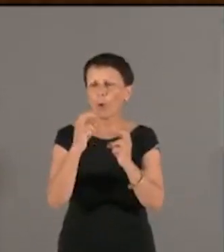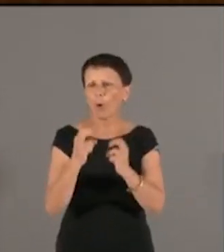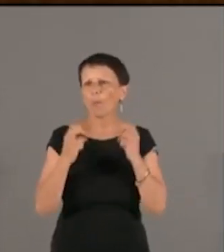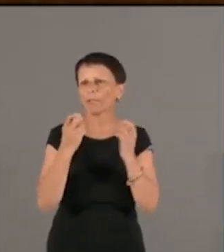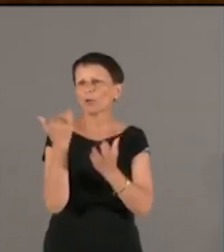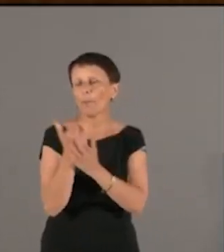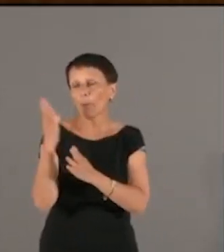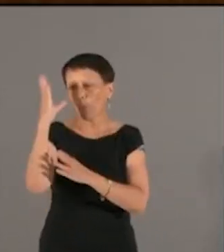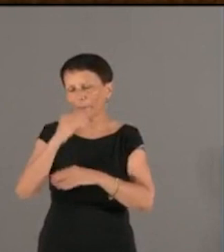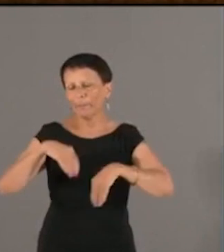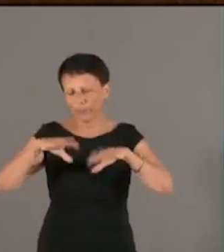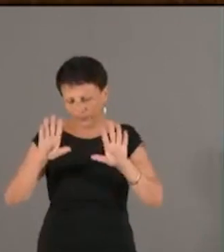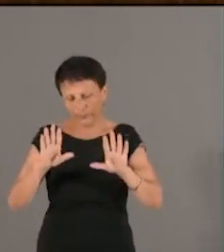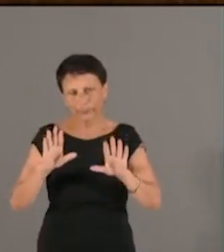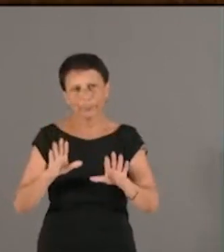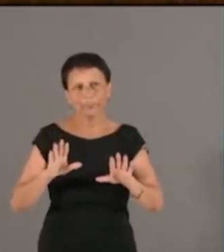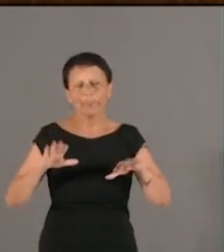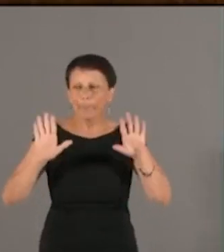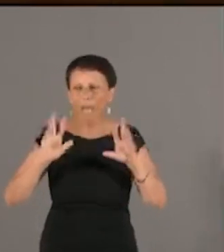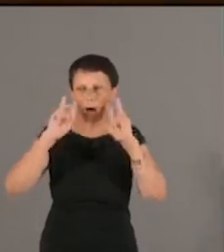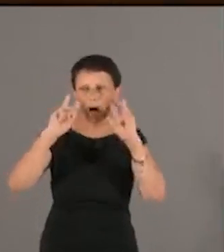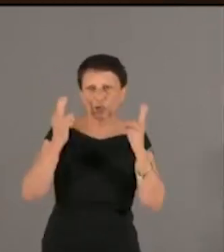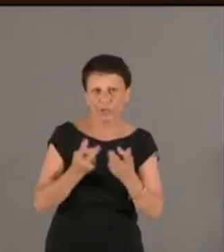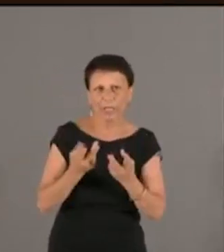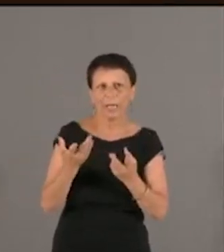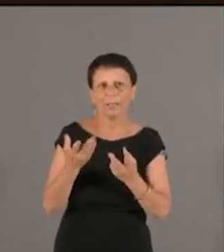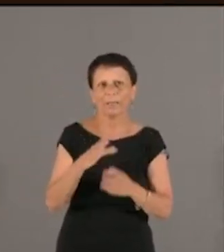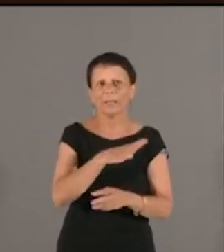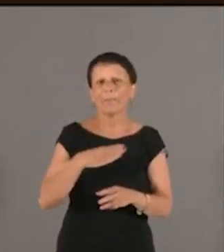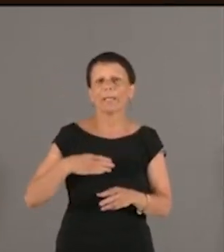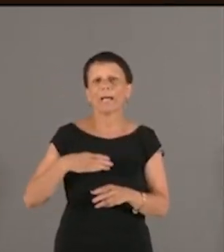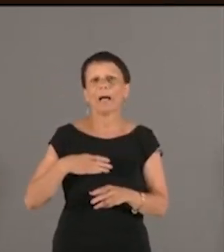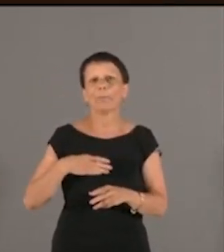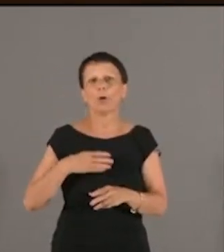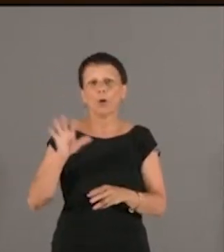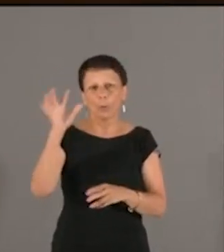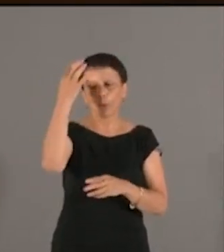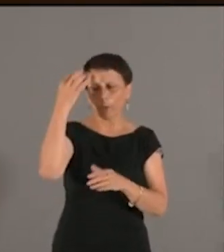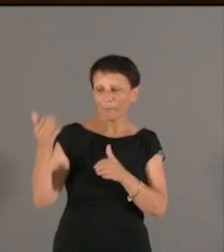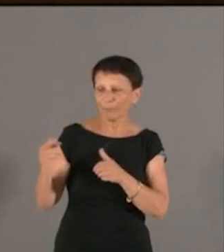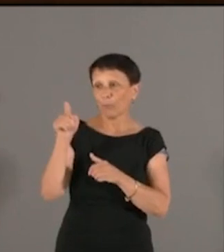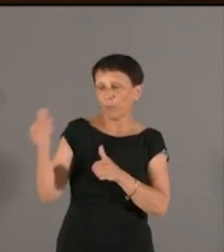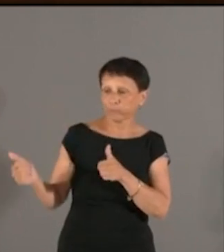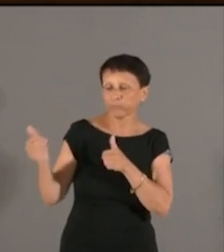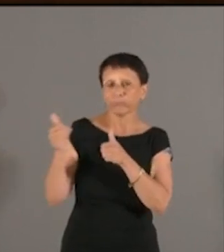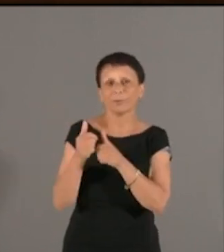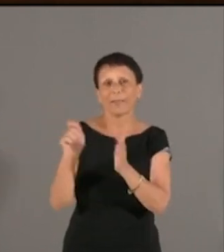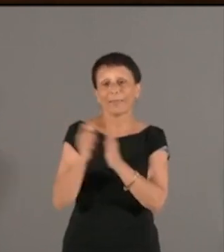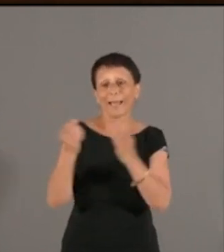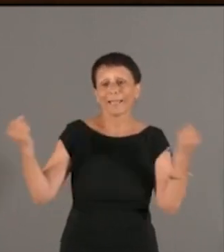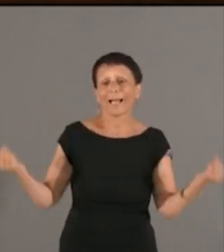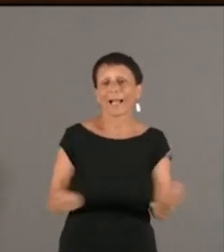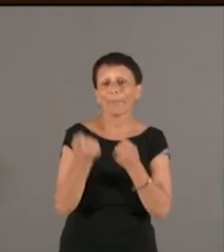que vous avez oublié, mais vous aviez, en tout cas Madame Rubirola, que vous secondiez à l'époque, lors de la campagne des